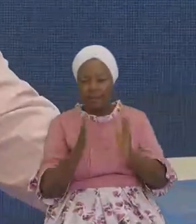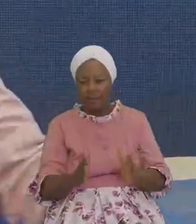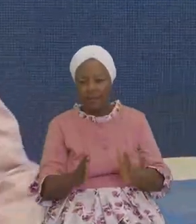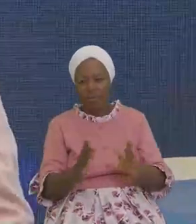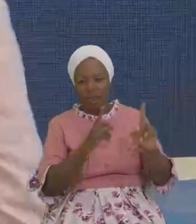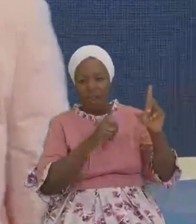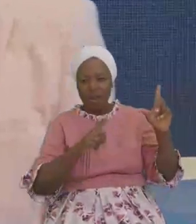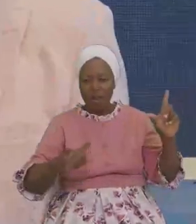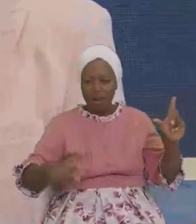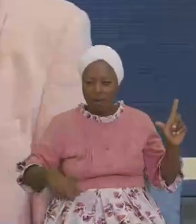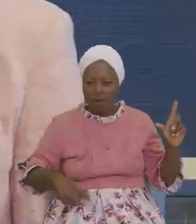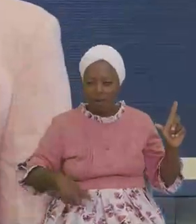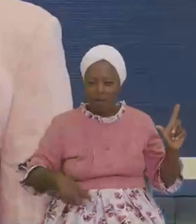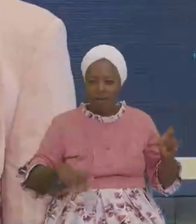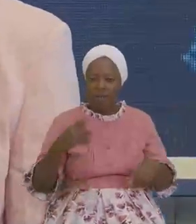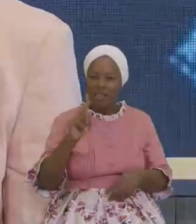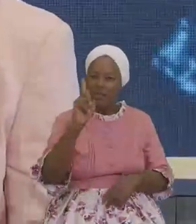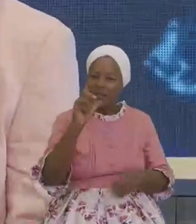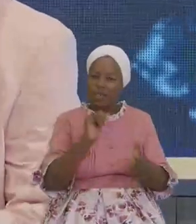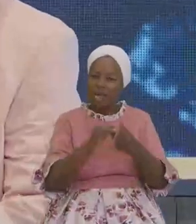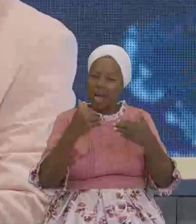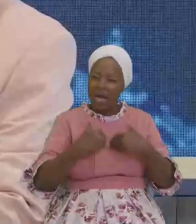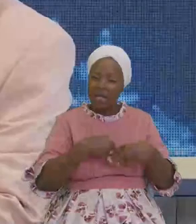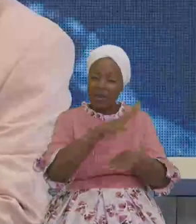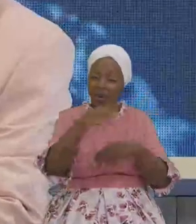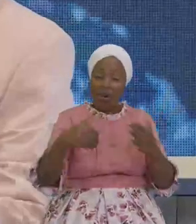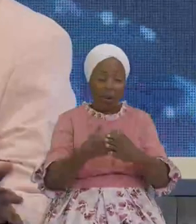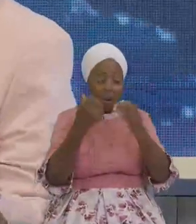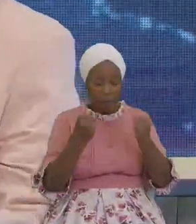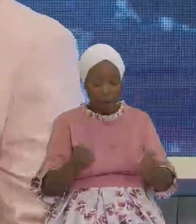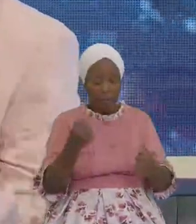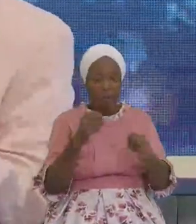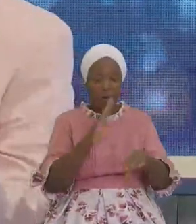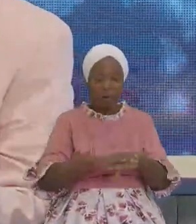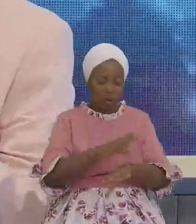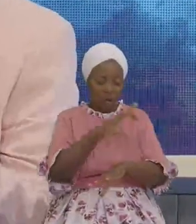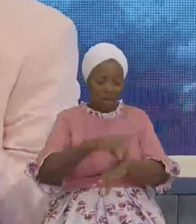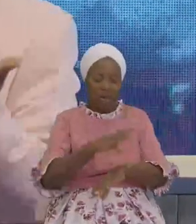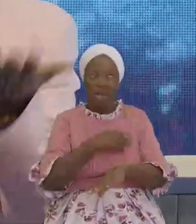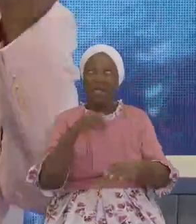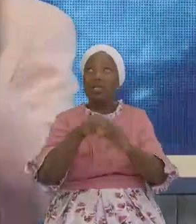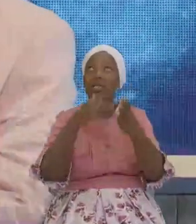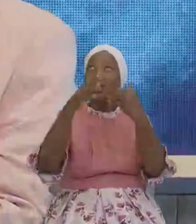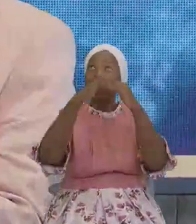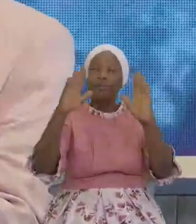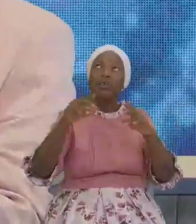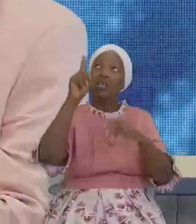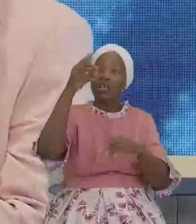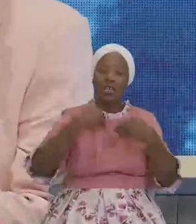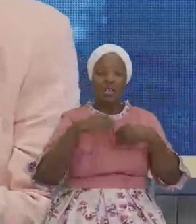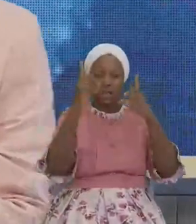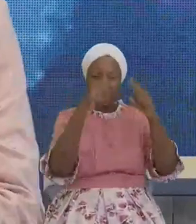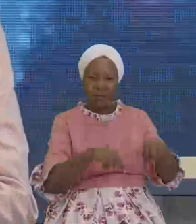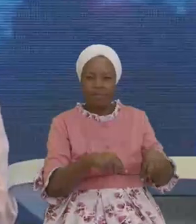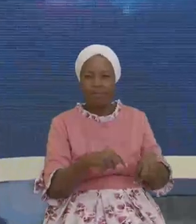Jésus, le Sauveur, le Seigneur, celui qui a toute la puissance sur la terre et